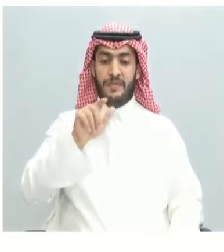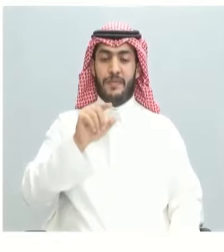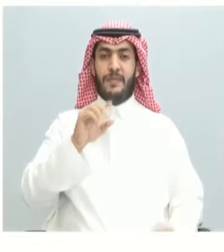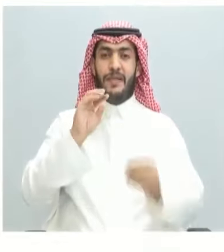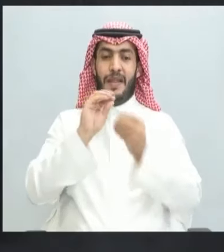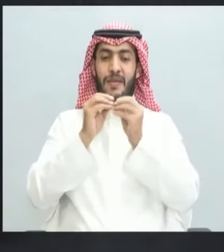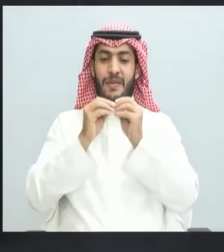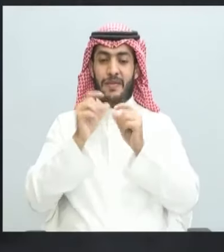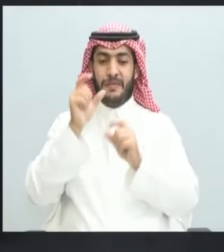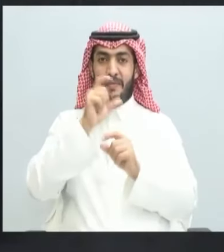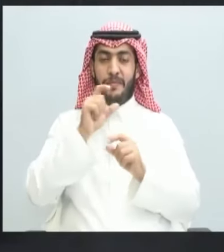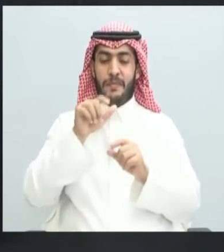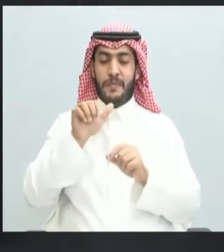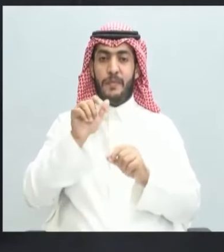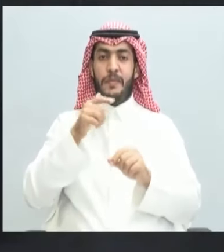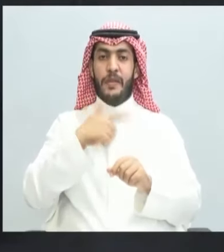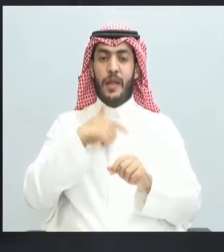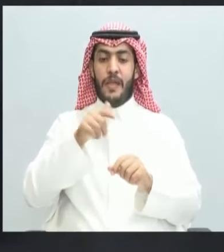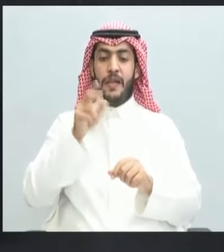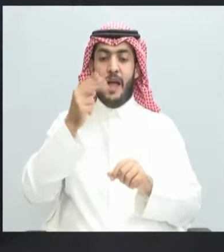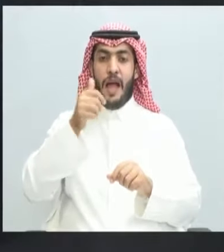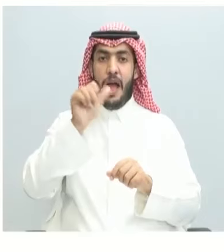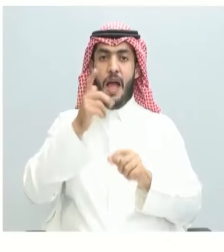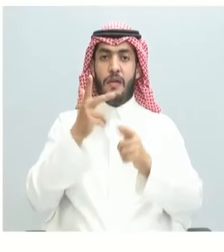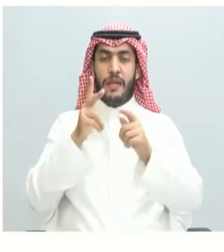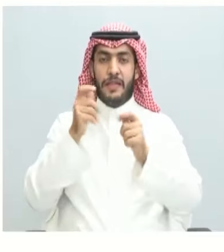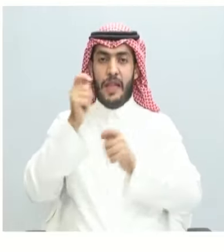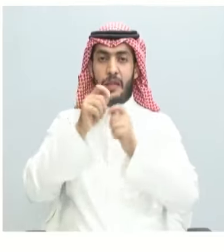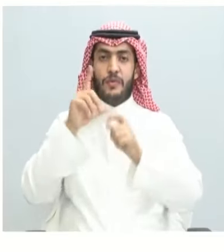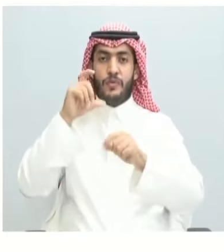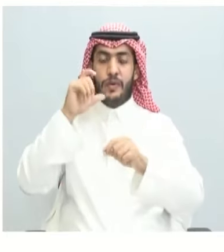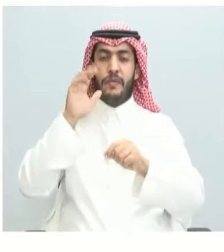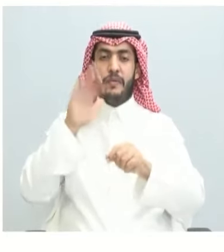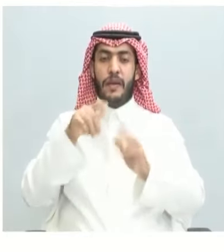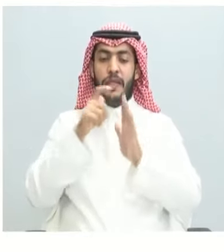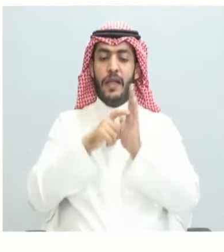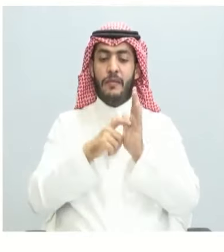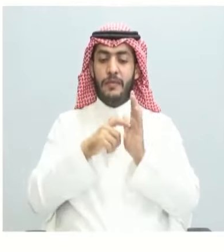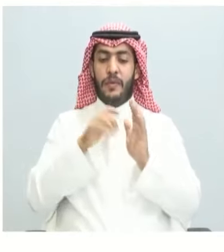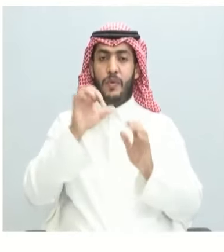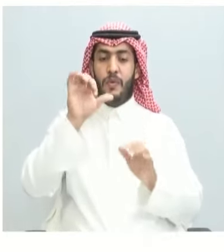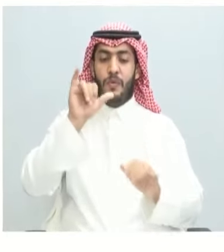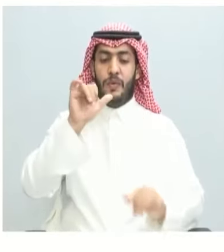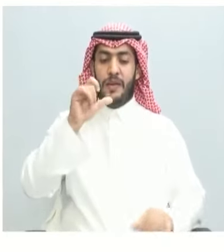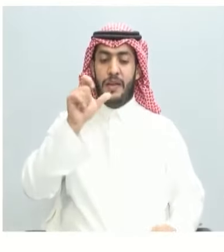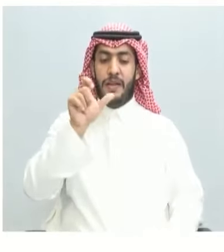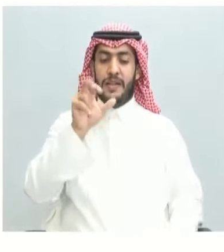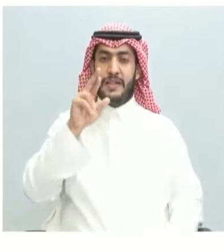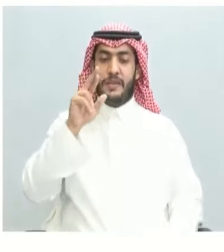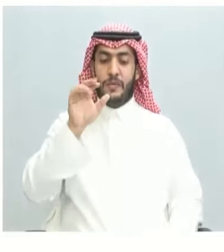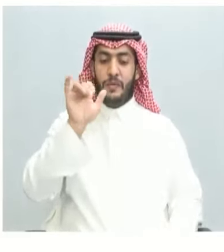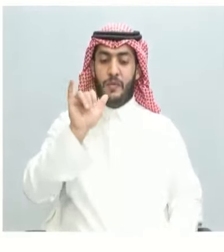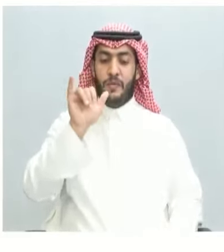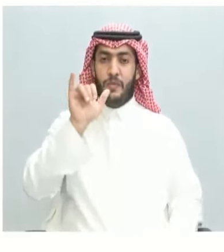التطبيق احسنتم هو عباره عن عارض او محرر مجاني للصور موجود في نظام تشغيل ويندوز 10 او 10